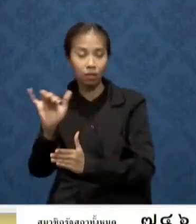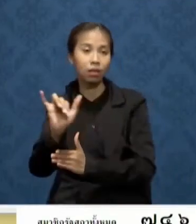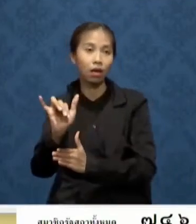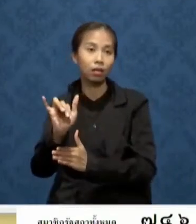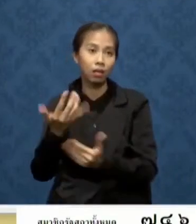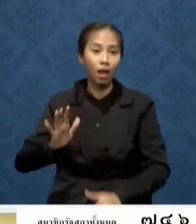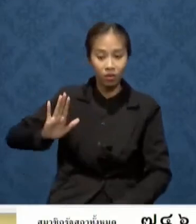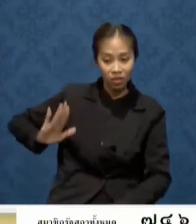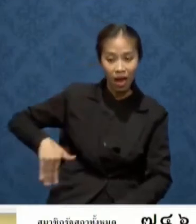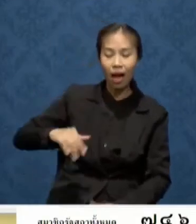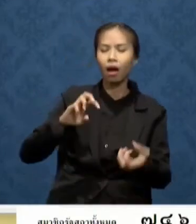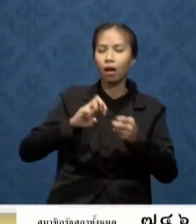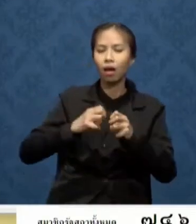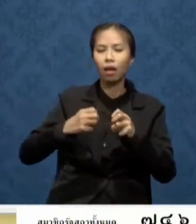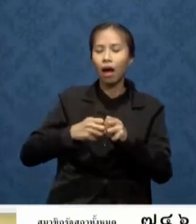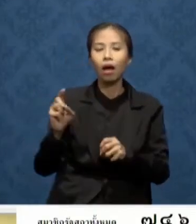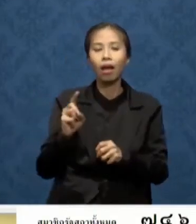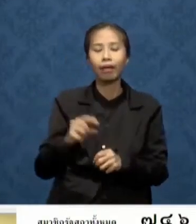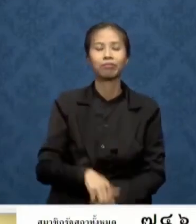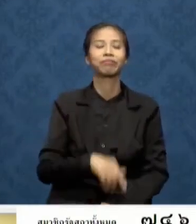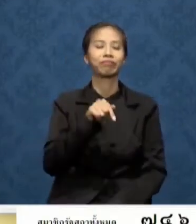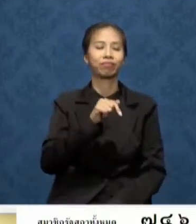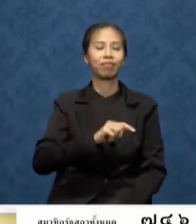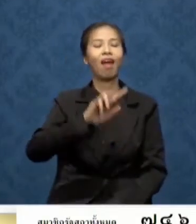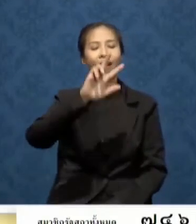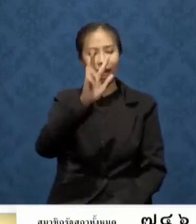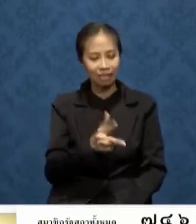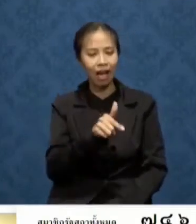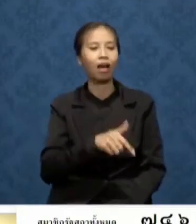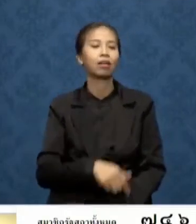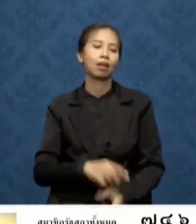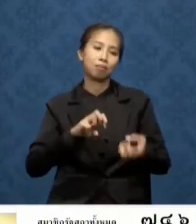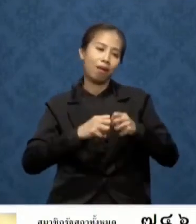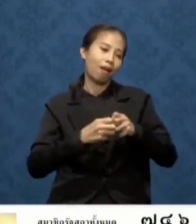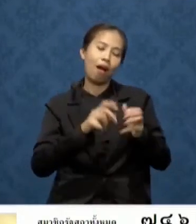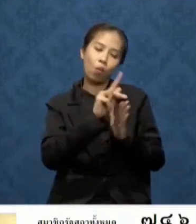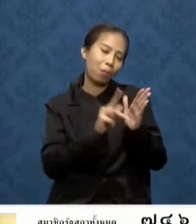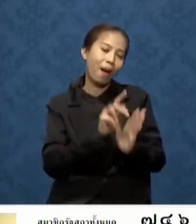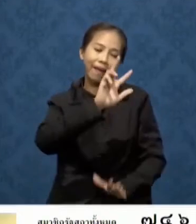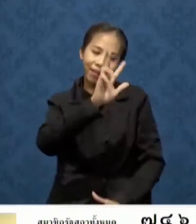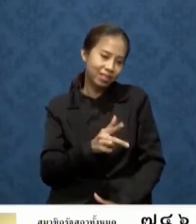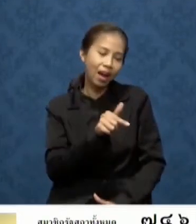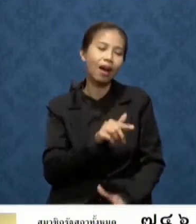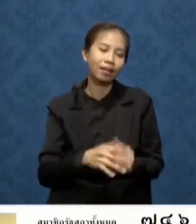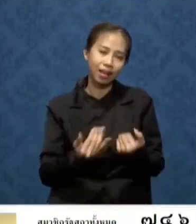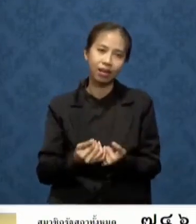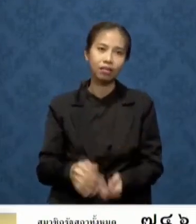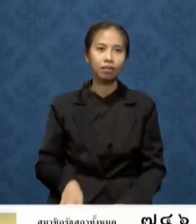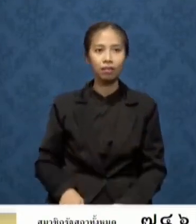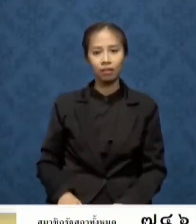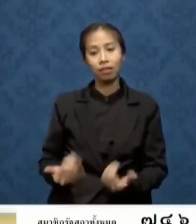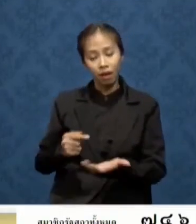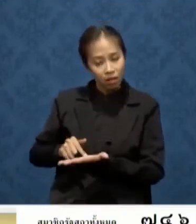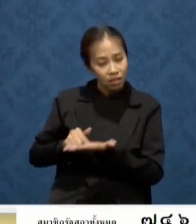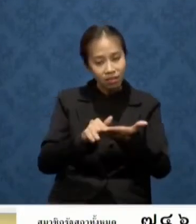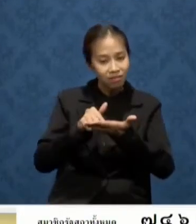าก็เพาะศึกกนช้า ที่พกรวมรฐบาลใวนนี้เคยทะเละกันหายลพลบร $H&B ส่รเทาเทมของพ C9ใก็ไมไดเข้า